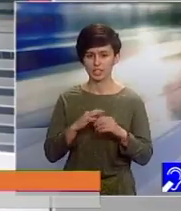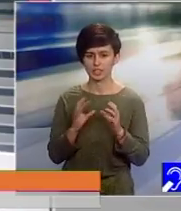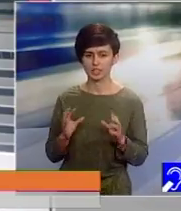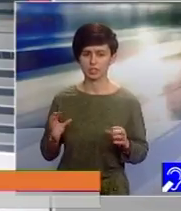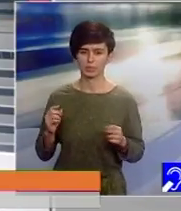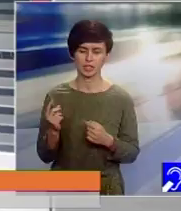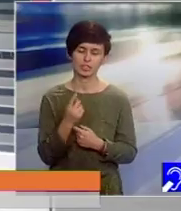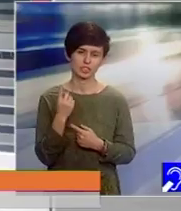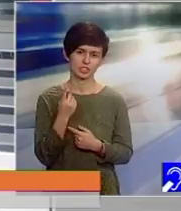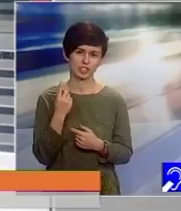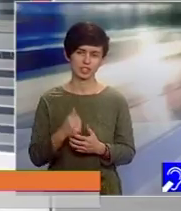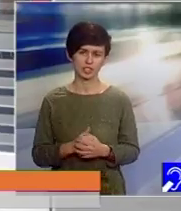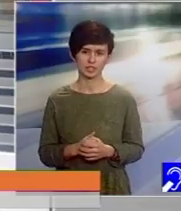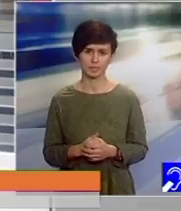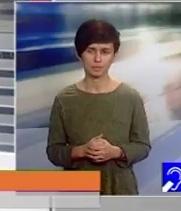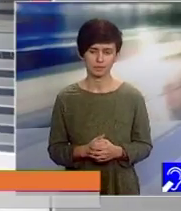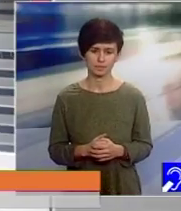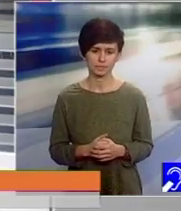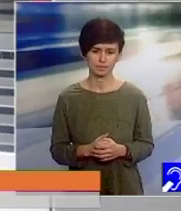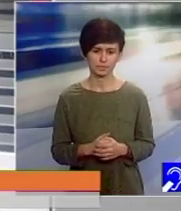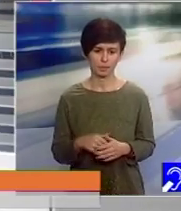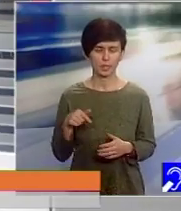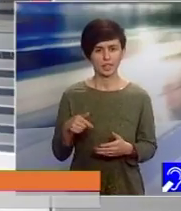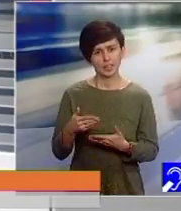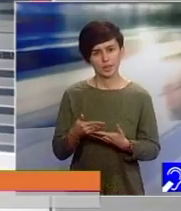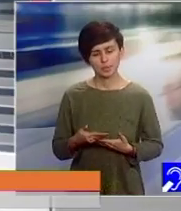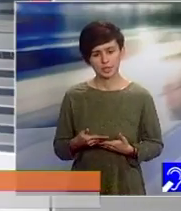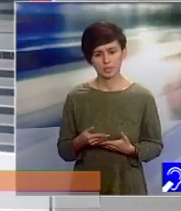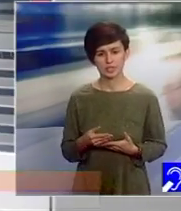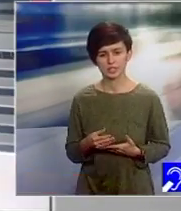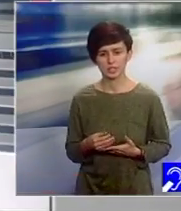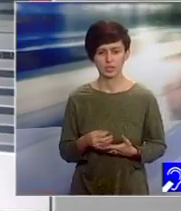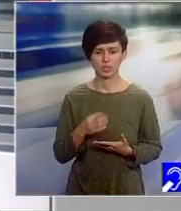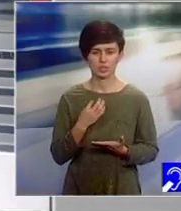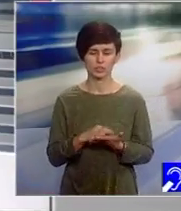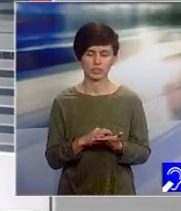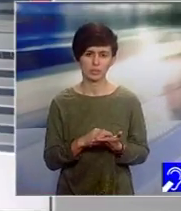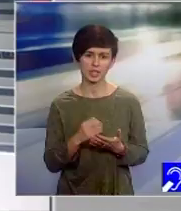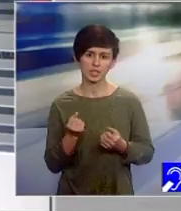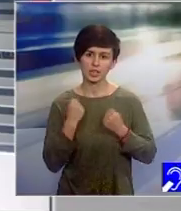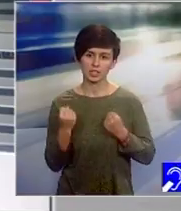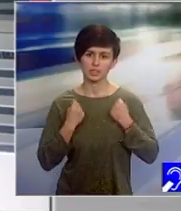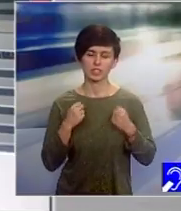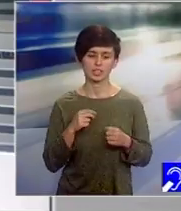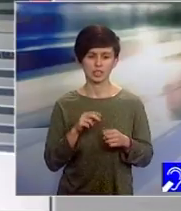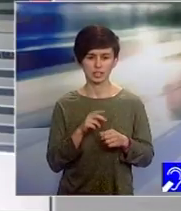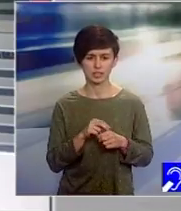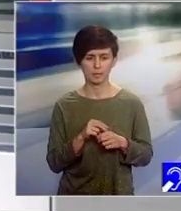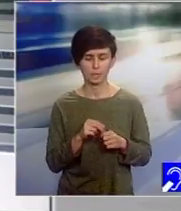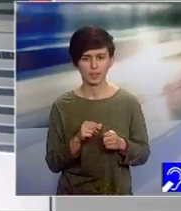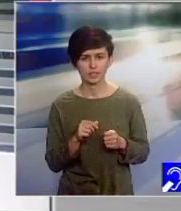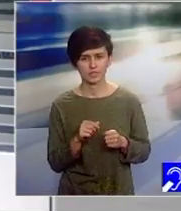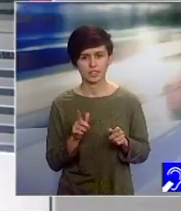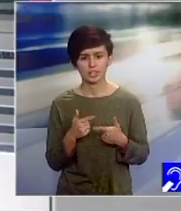că se confirmă toată povestea. Se confirmă. Primesc o reconfirmare după aceea în activitatea muzicală. Unul din exemplele celebre este